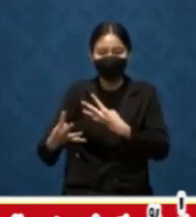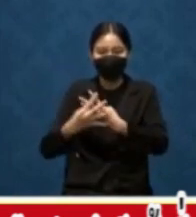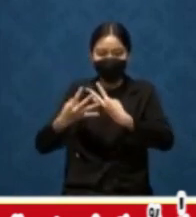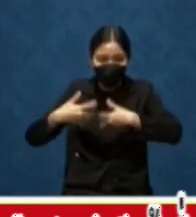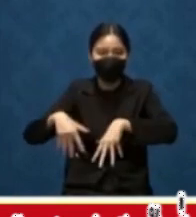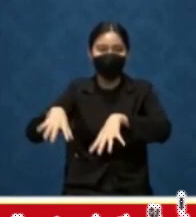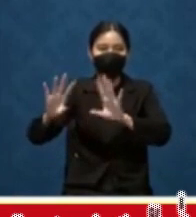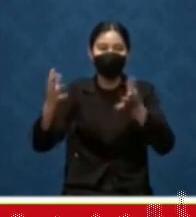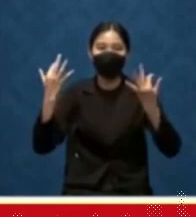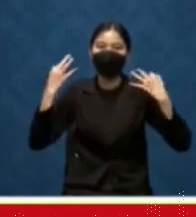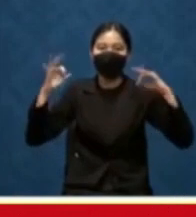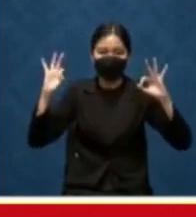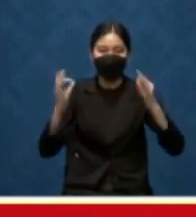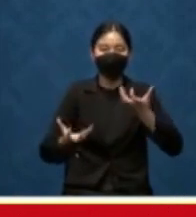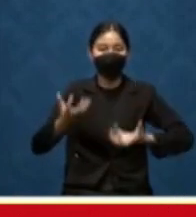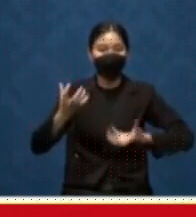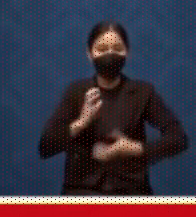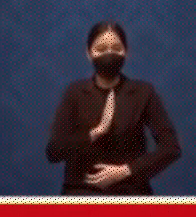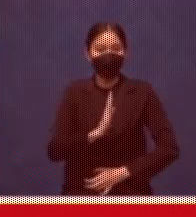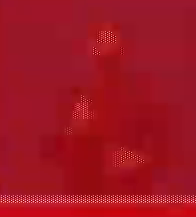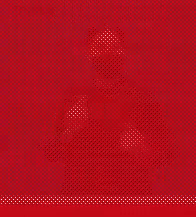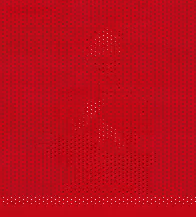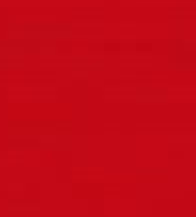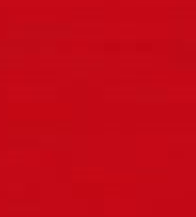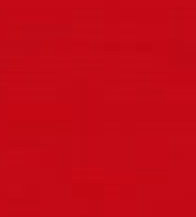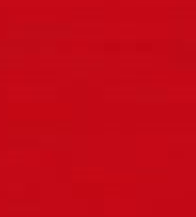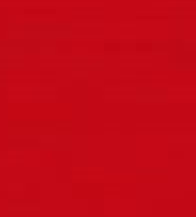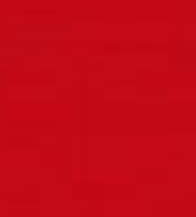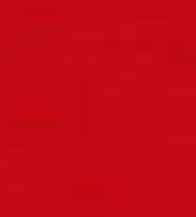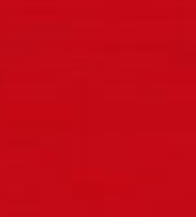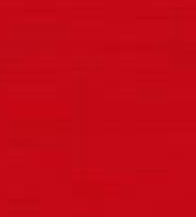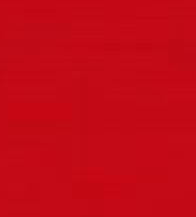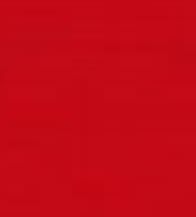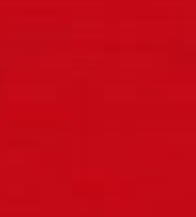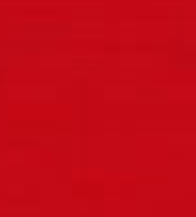เสรีภาพโลกแห่งความยุติธรรมของสังคมไทยต่อไปขอบคุณค่ะ